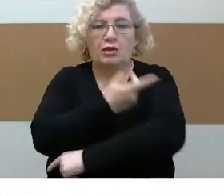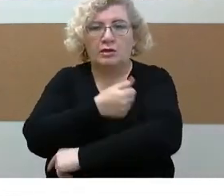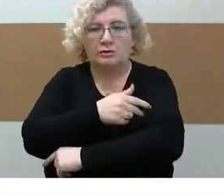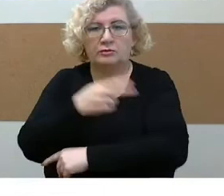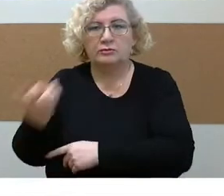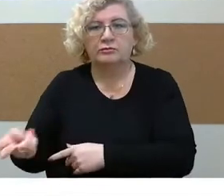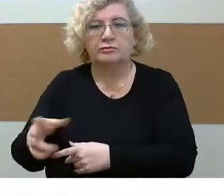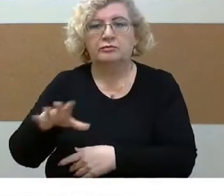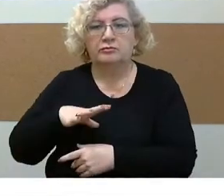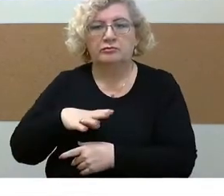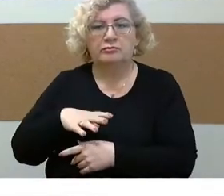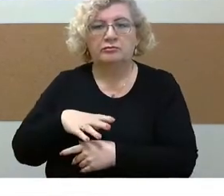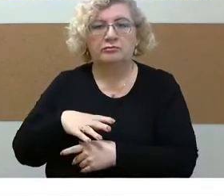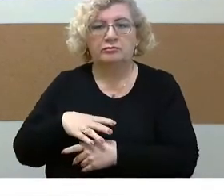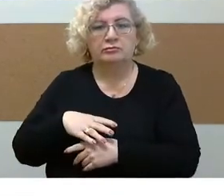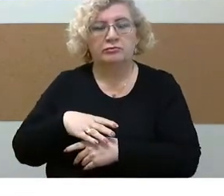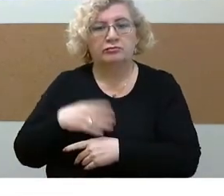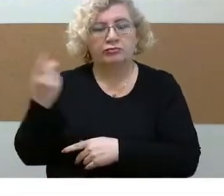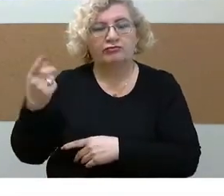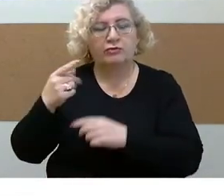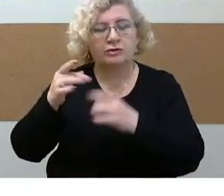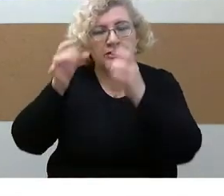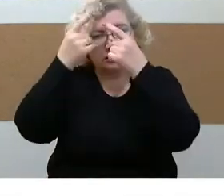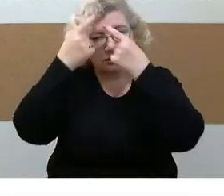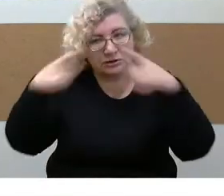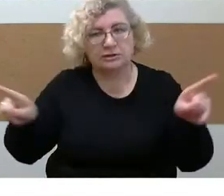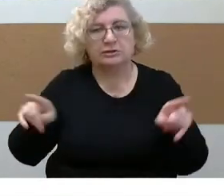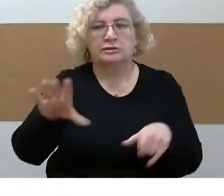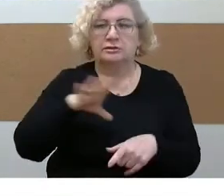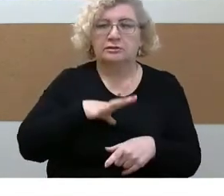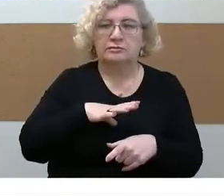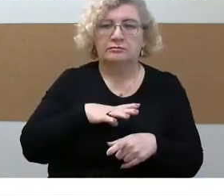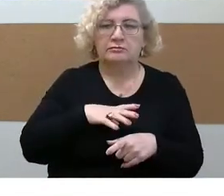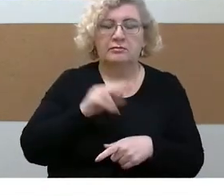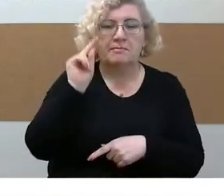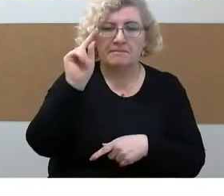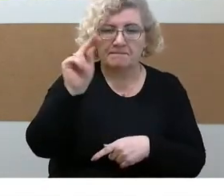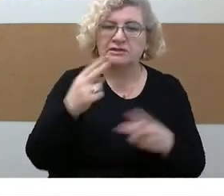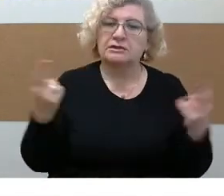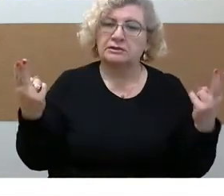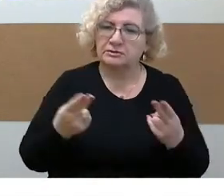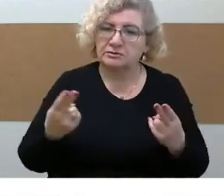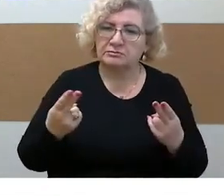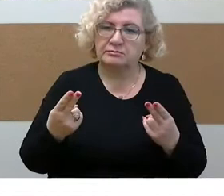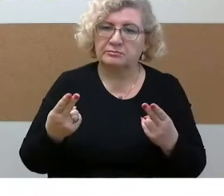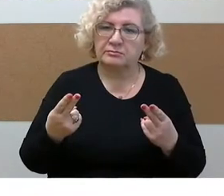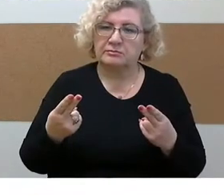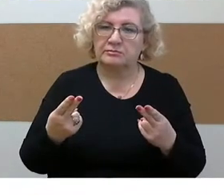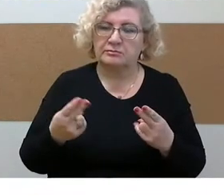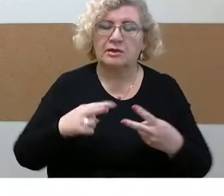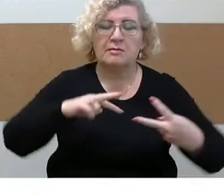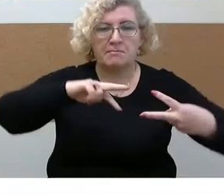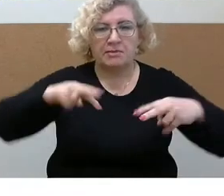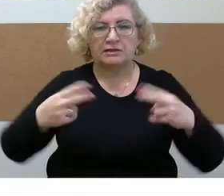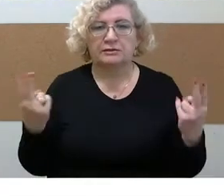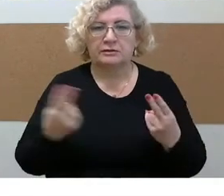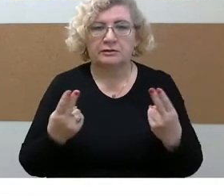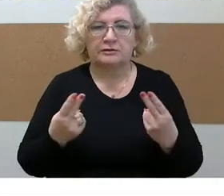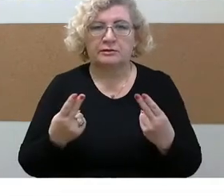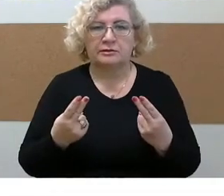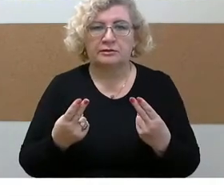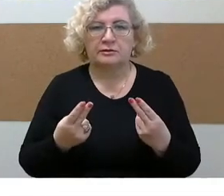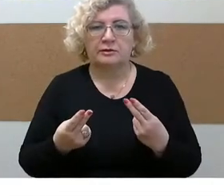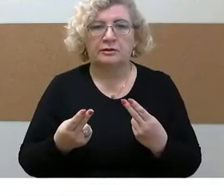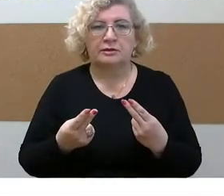turime didžiulę disproporciją, kurią mes turime įvardinti ir kurią būtina keisti. Neįgaliųjų